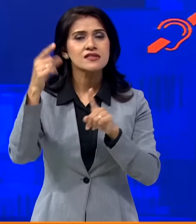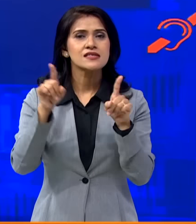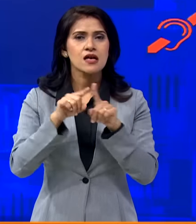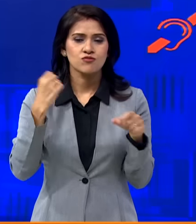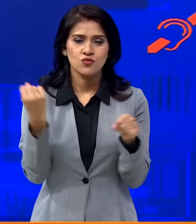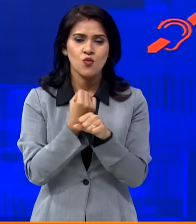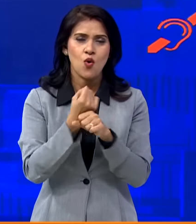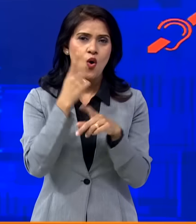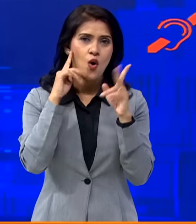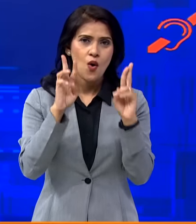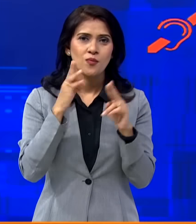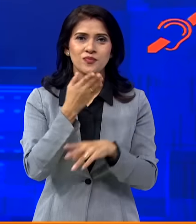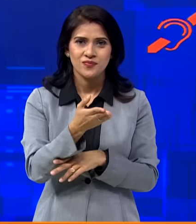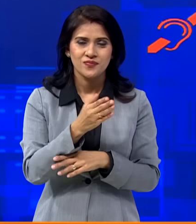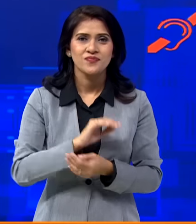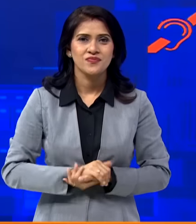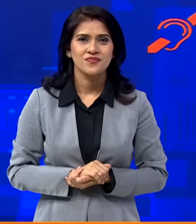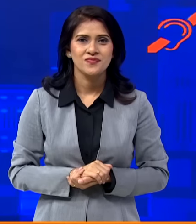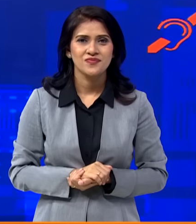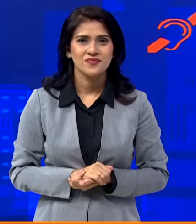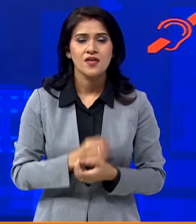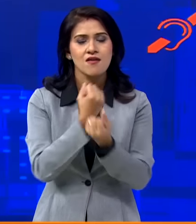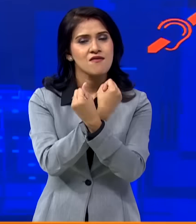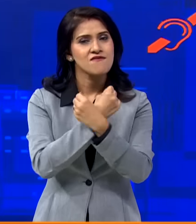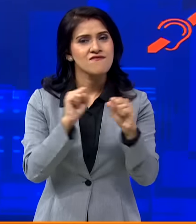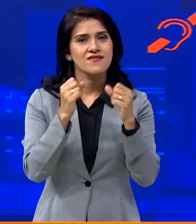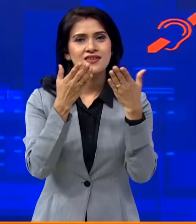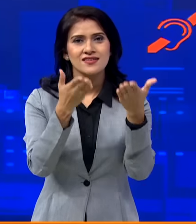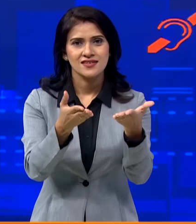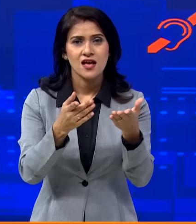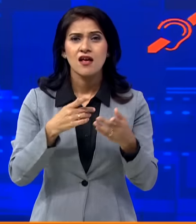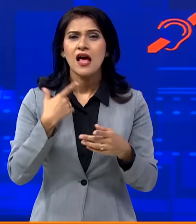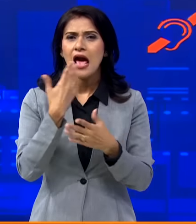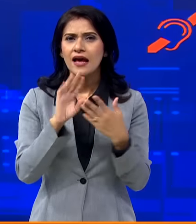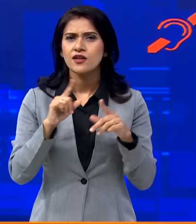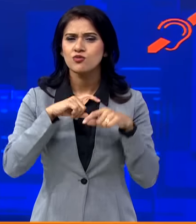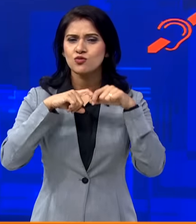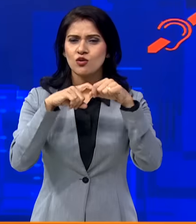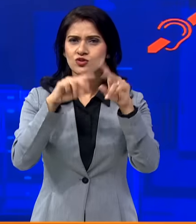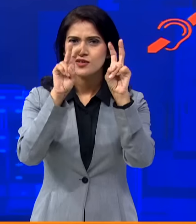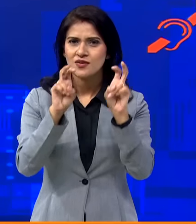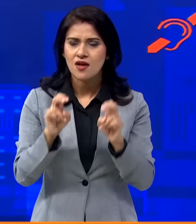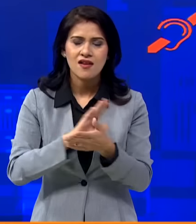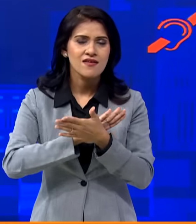यह अदालत आपको बाइज्जत सभी इल्जाम से बरी